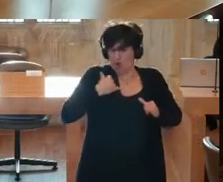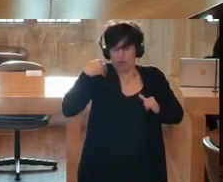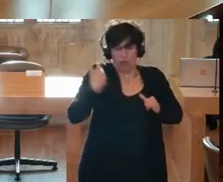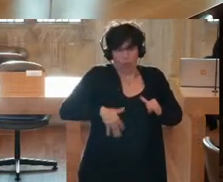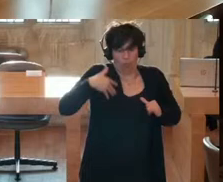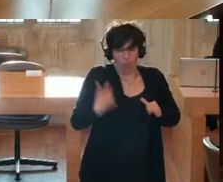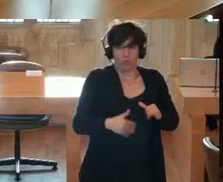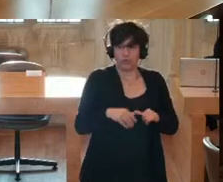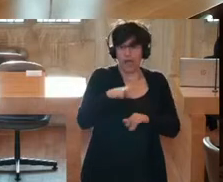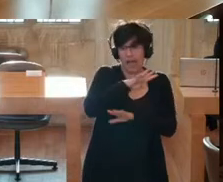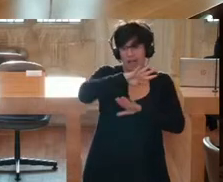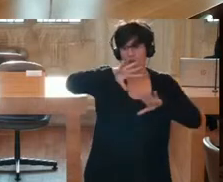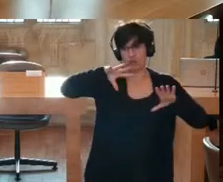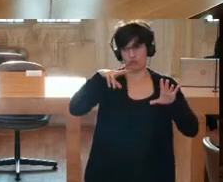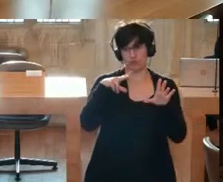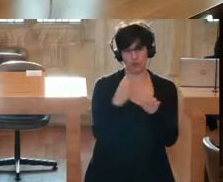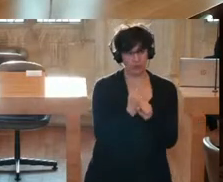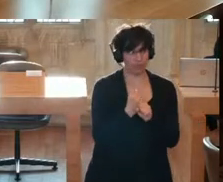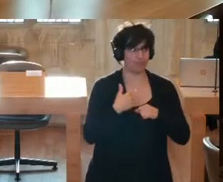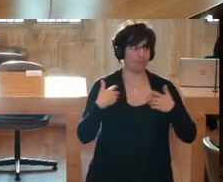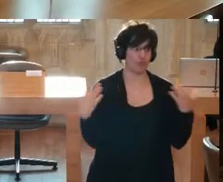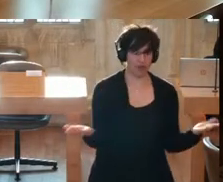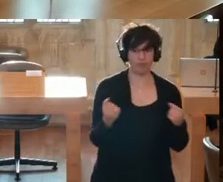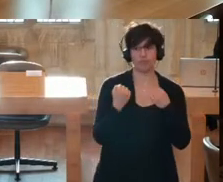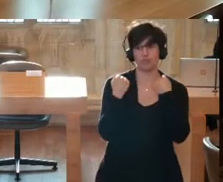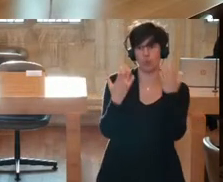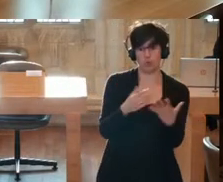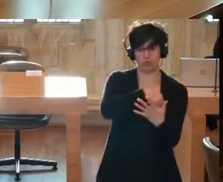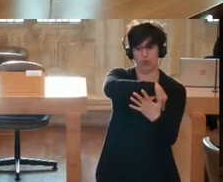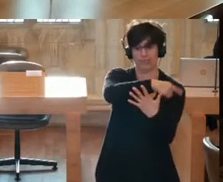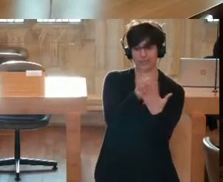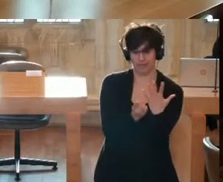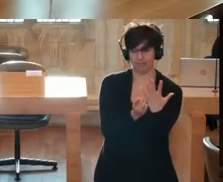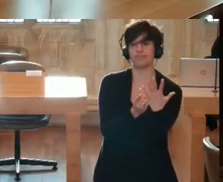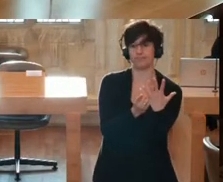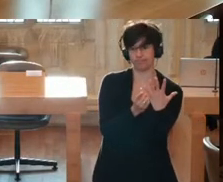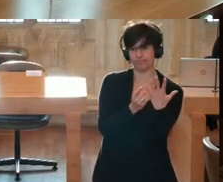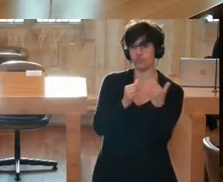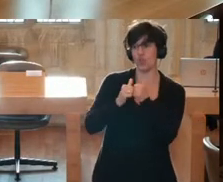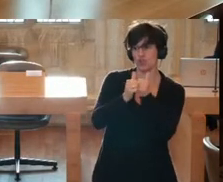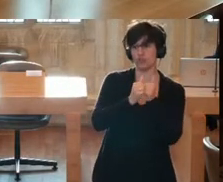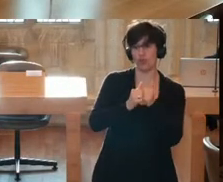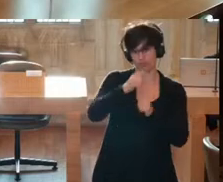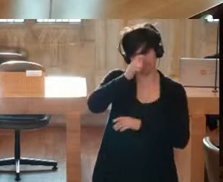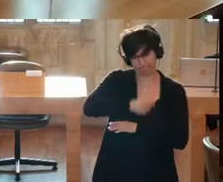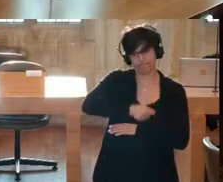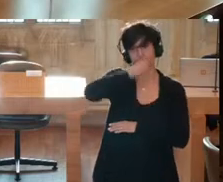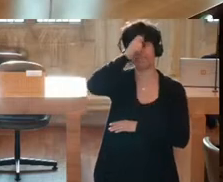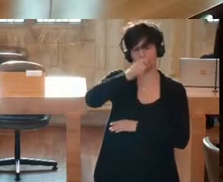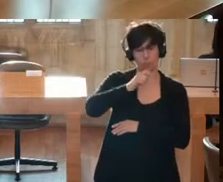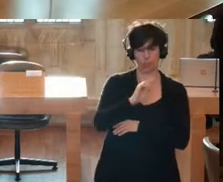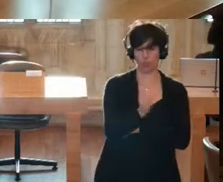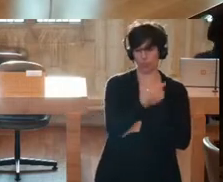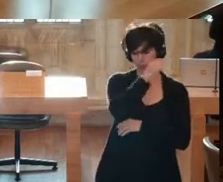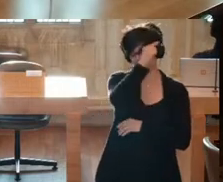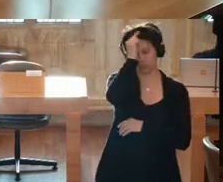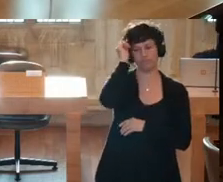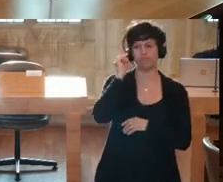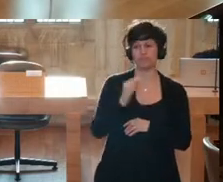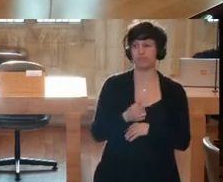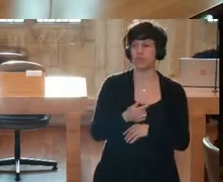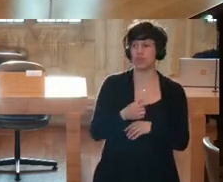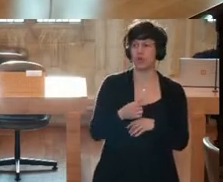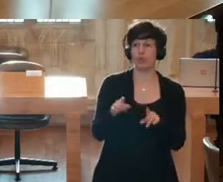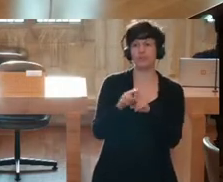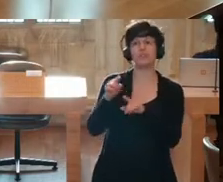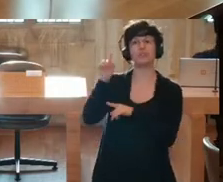n'avait que 48 ans. Voilà, je vous propose que nous marquions tous ensemble à la mémoire de toutes ces personnalités et des victimes de